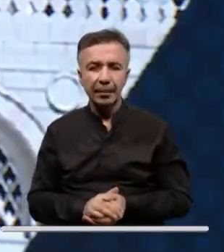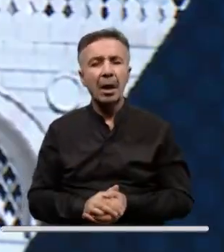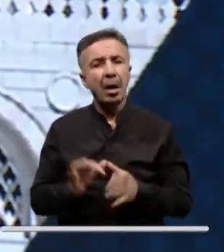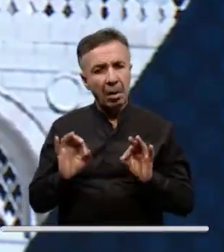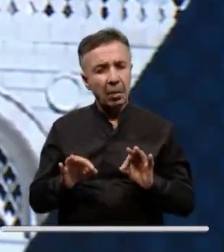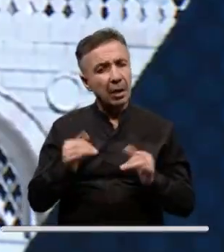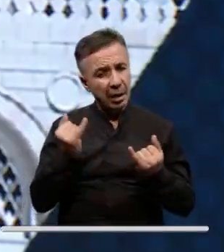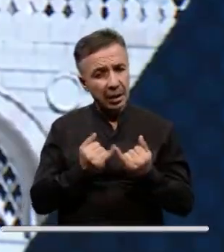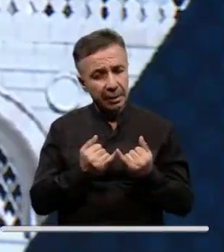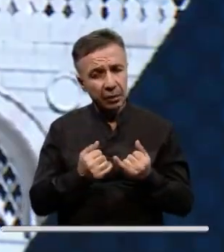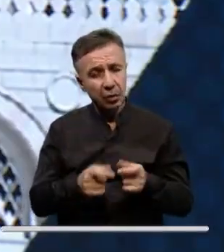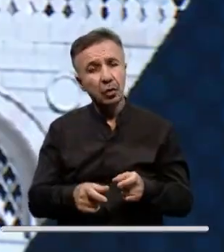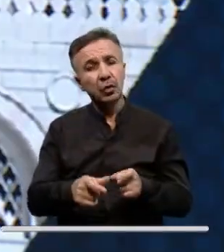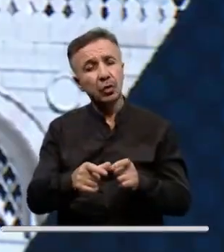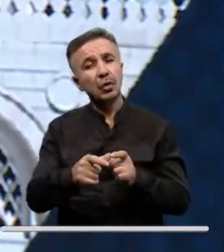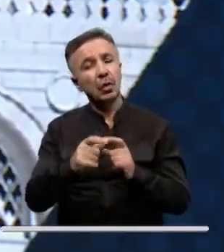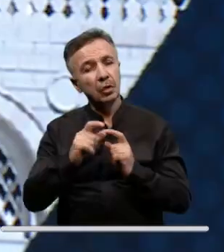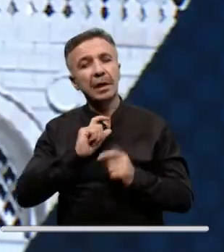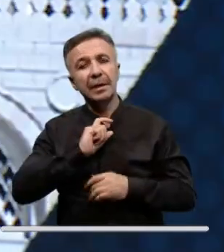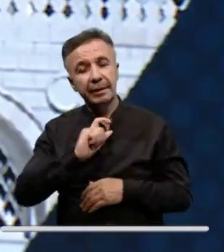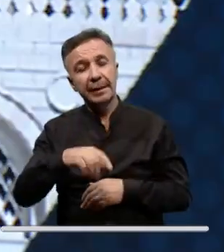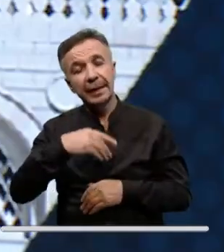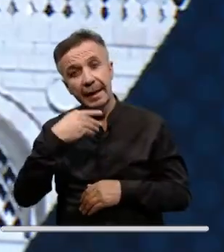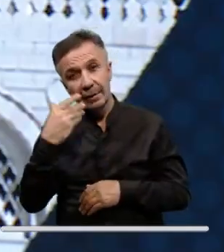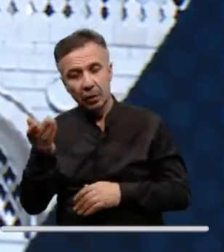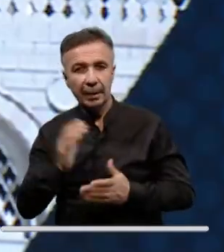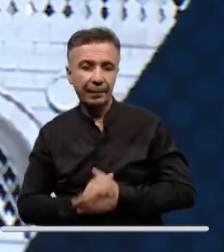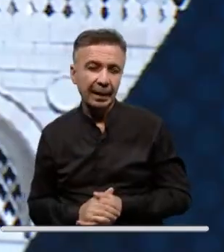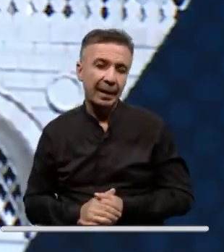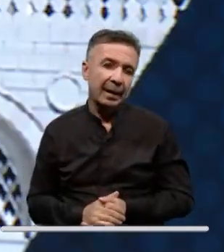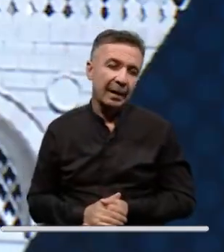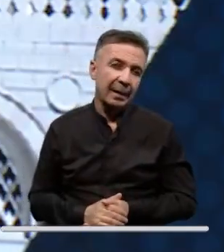kardeşimizin sorusuna Cevap verdikten sonra sizin